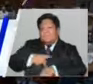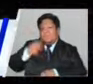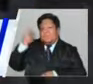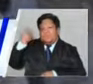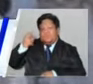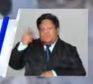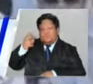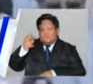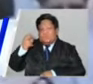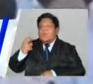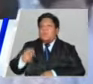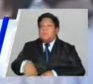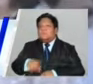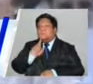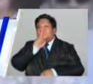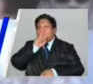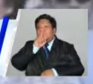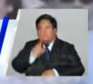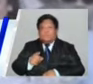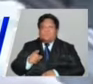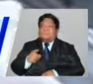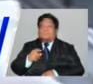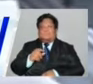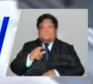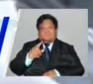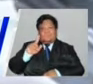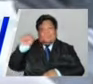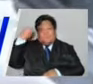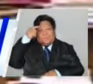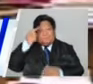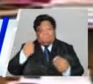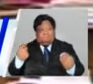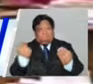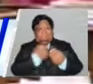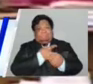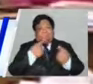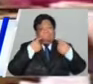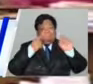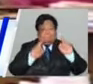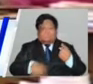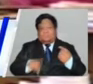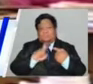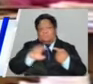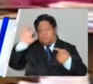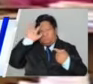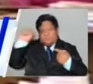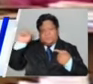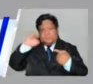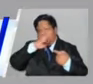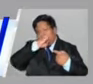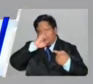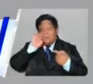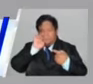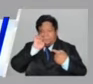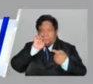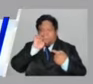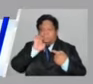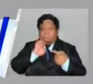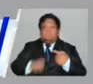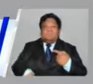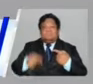gobyerno, si Joseph Ejercito Estrada, ang kauna-unahang na-impeach na pangulo ng bansa. Pero di natapos